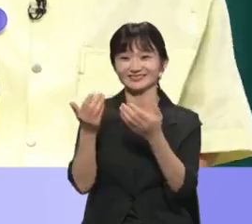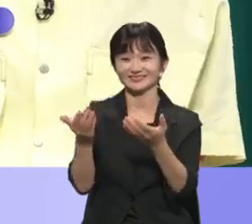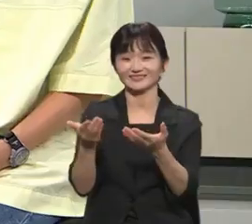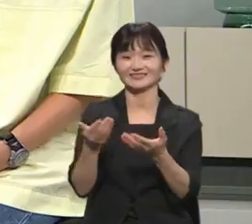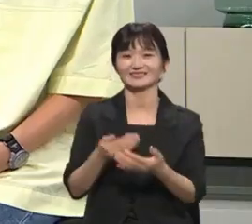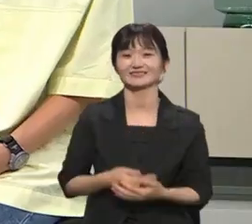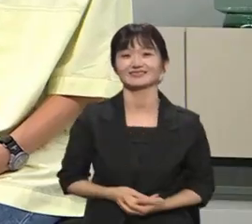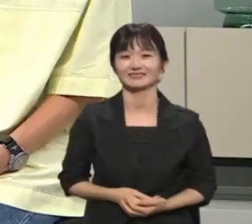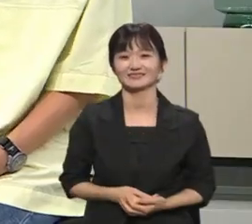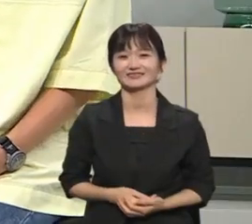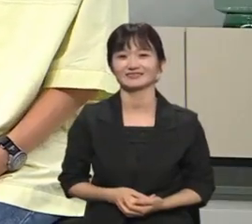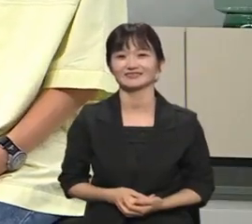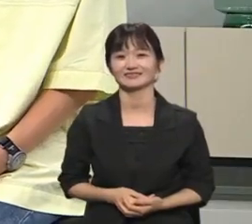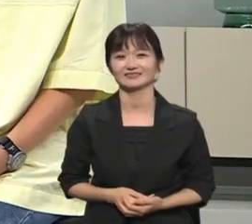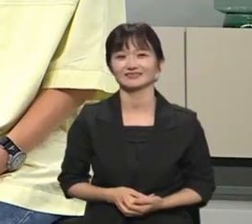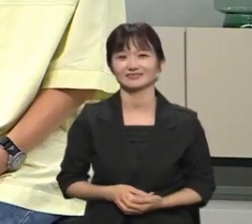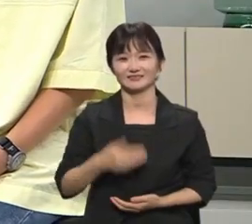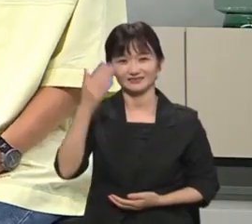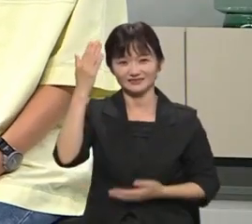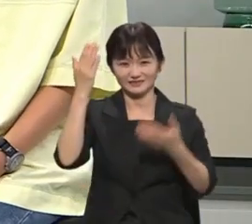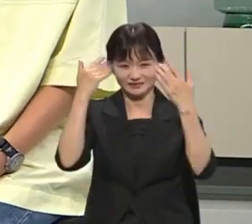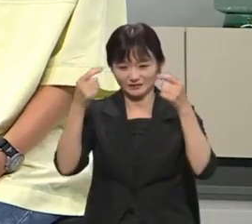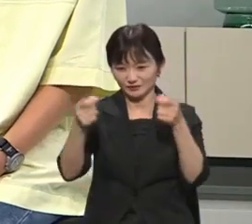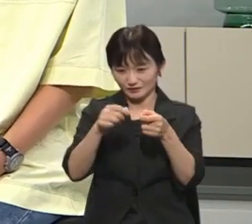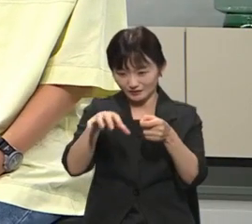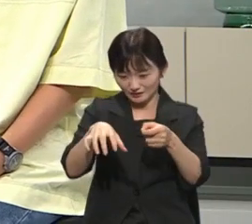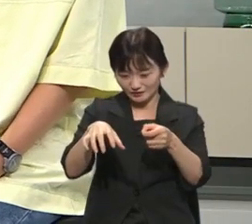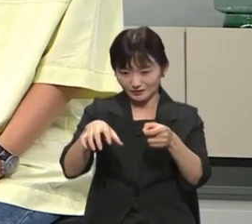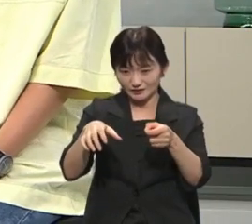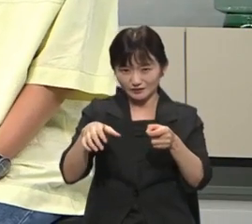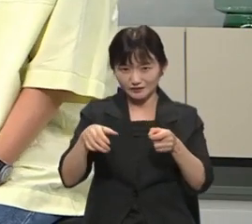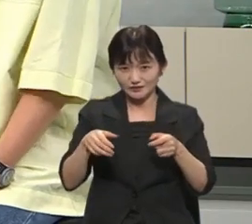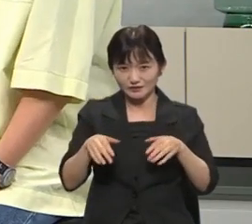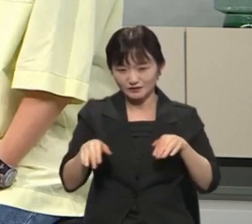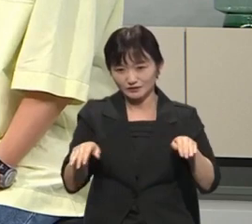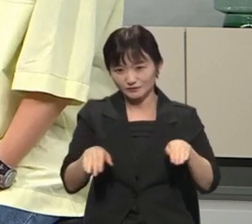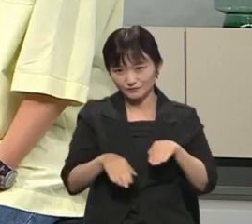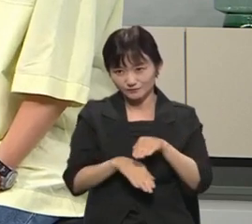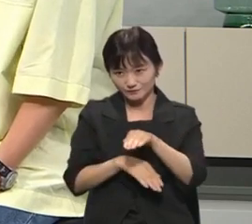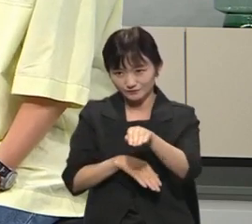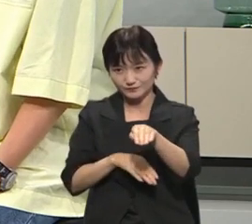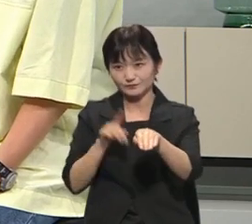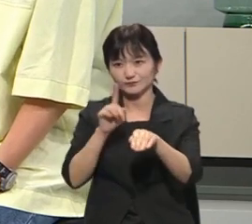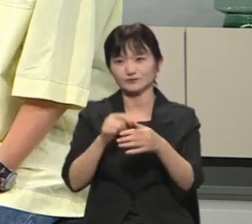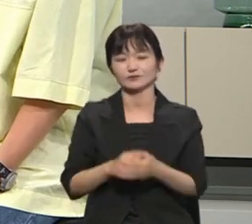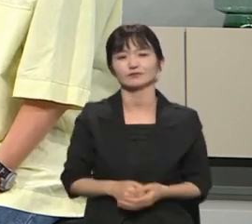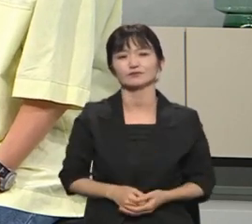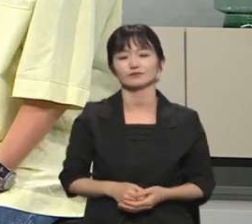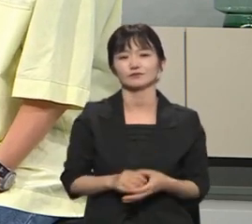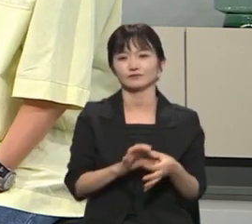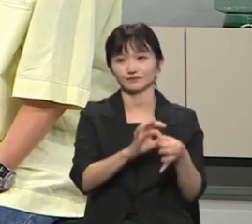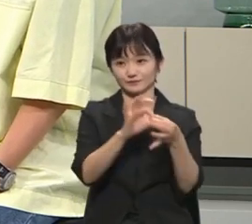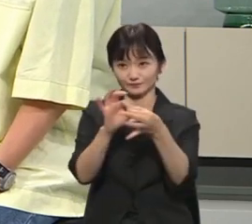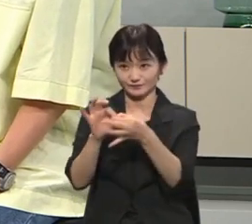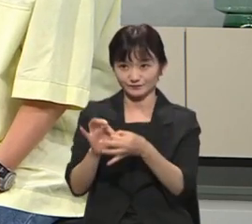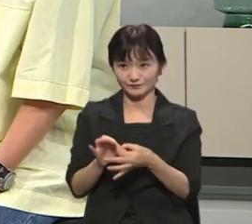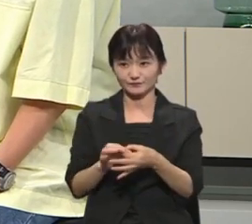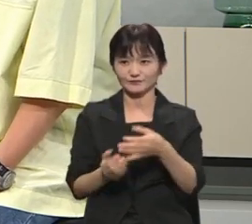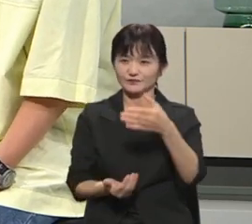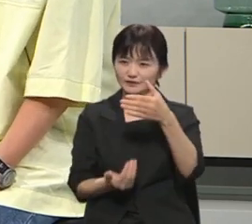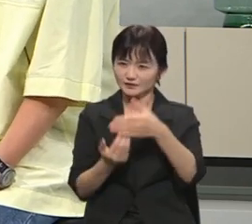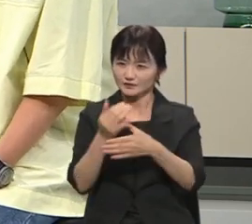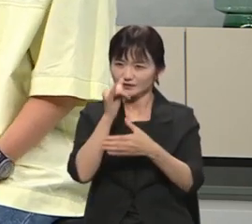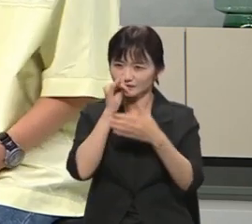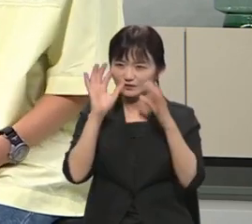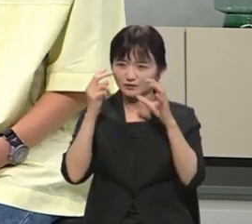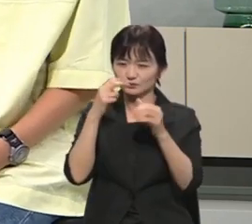자 마지막 키워드는 스쿨존입니다 스쿨존 스쿨존 연관으로 쭉 보시면 뭐 사고도 있고 차량 어린이 보호구역